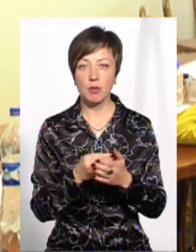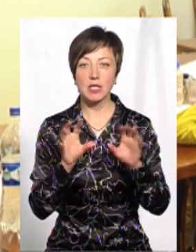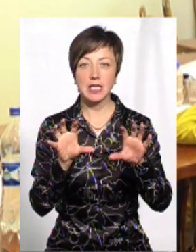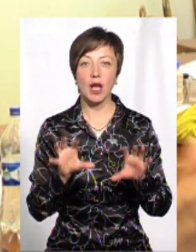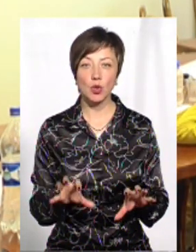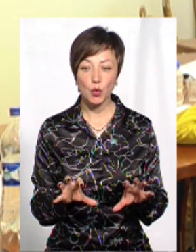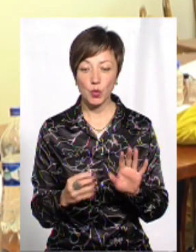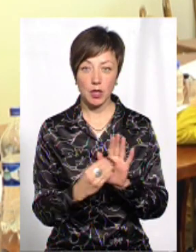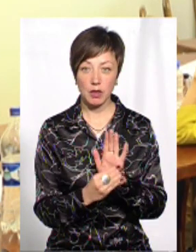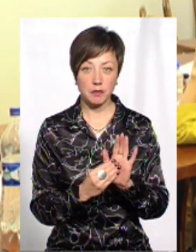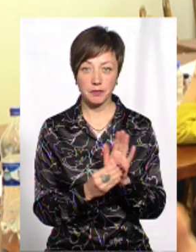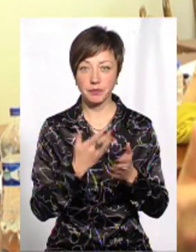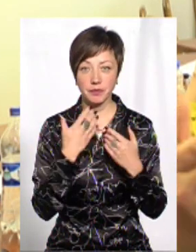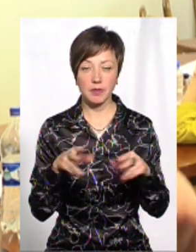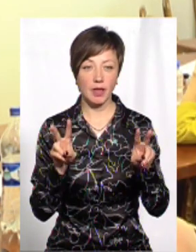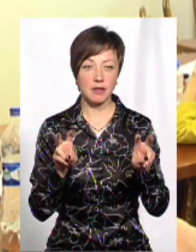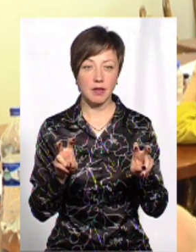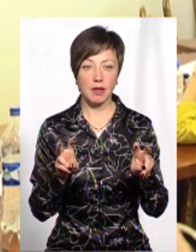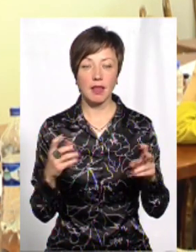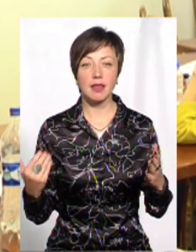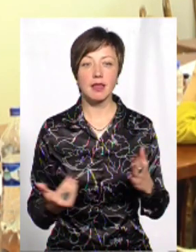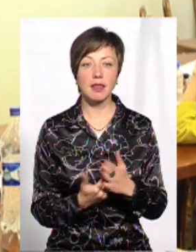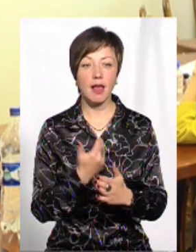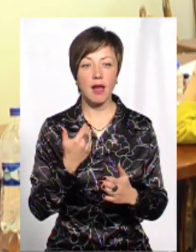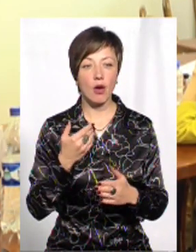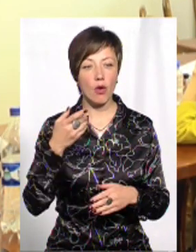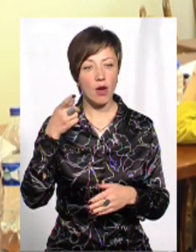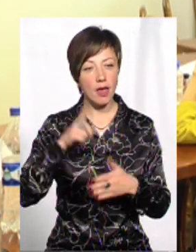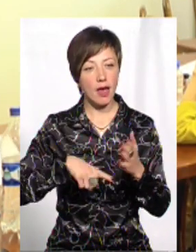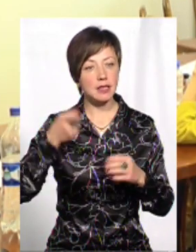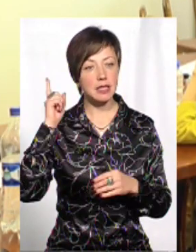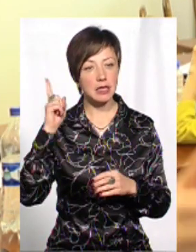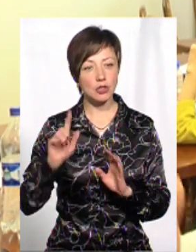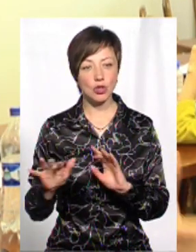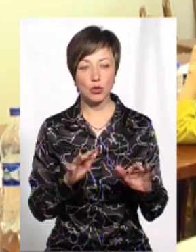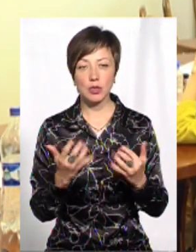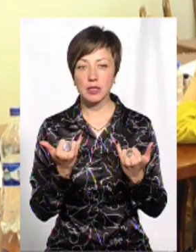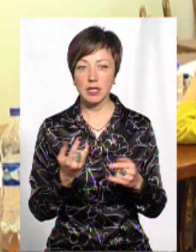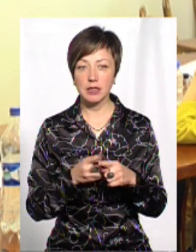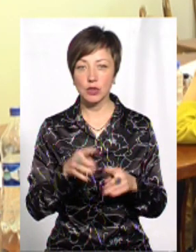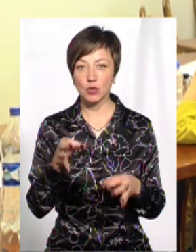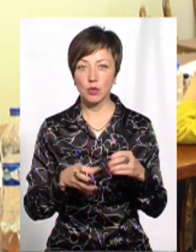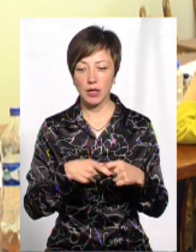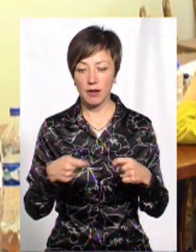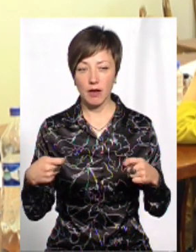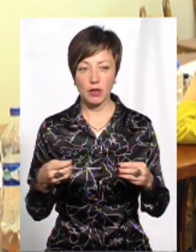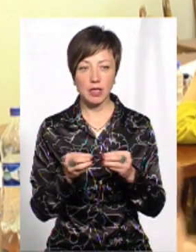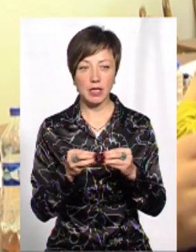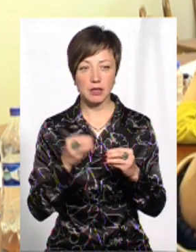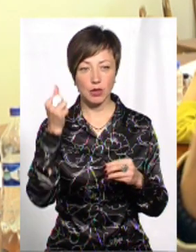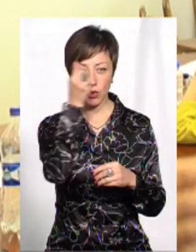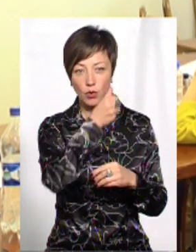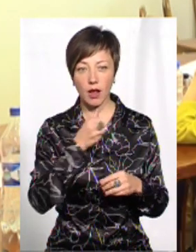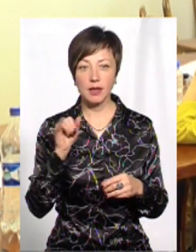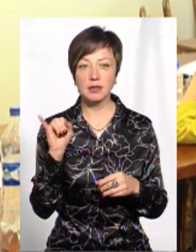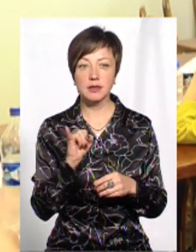статуті, назвавшись як неоязичницькі рухи, то наразі ще цей суд триває вже до 10 років. Да? Тобто,